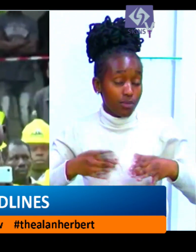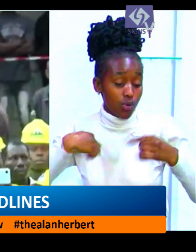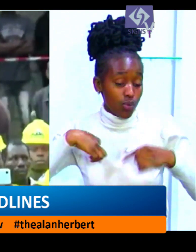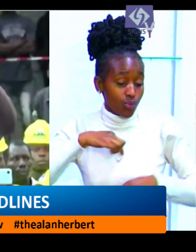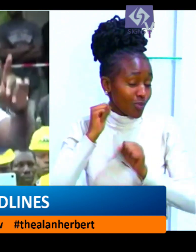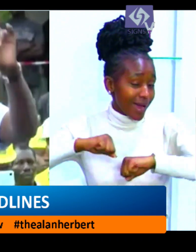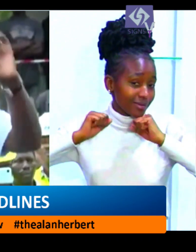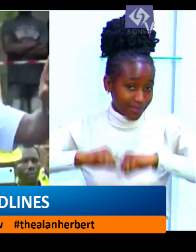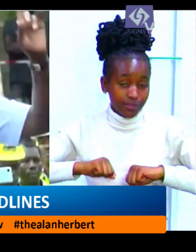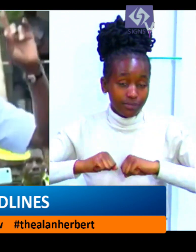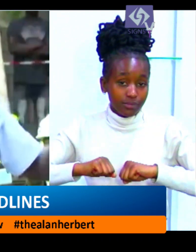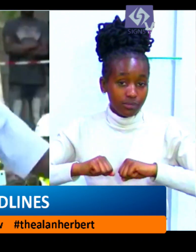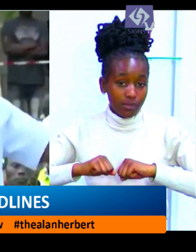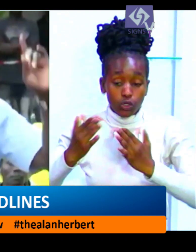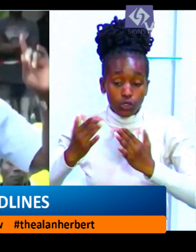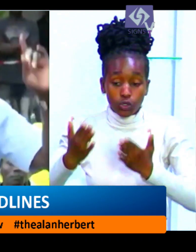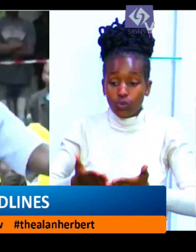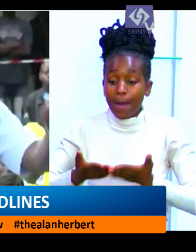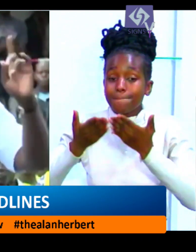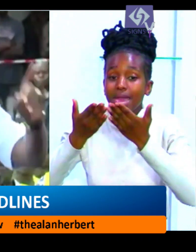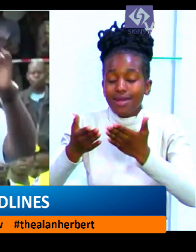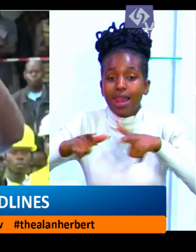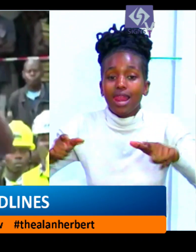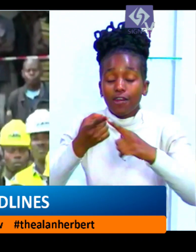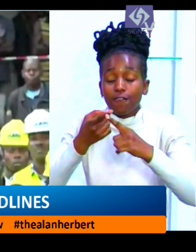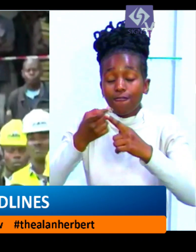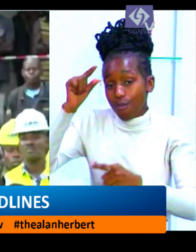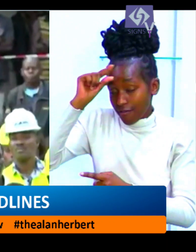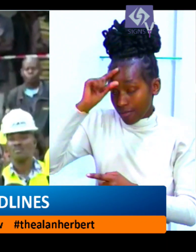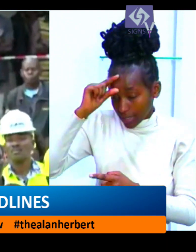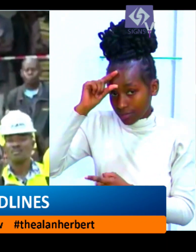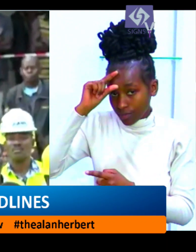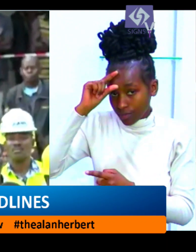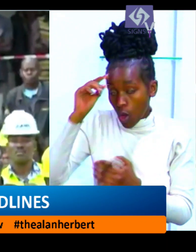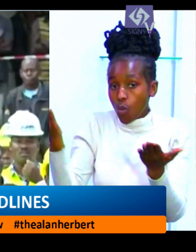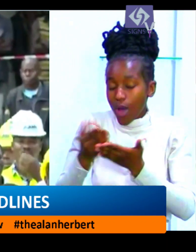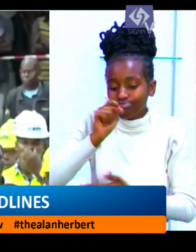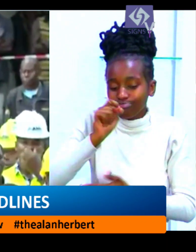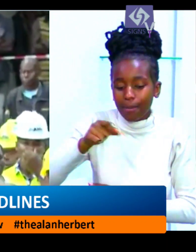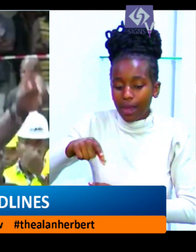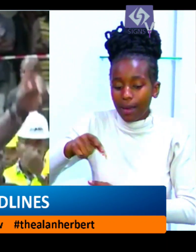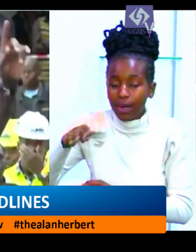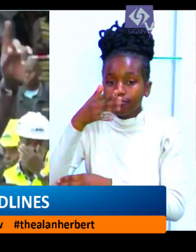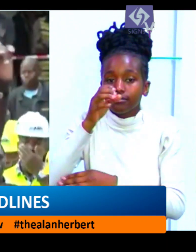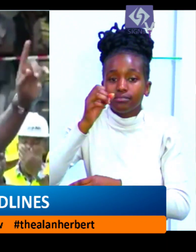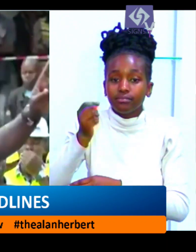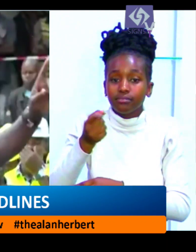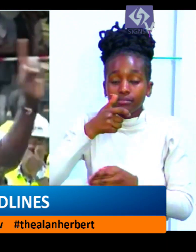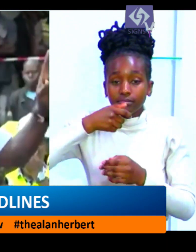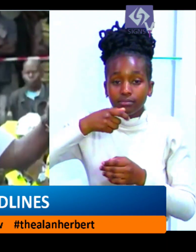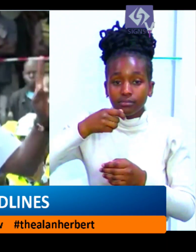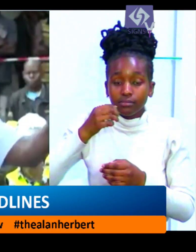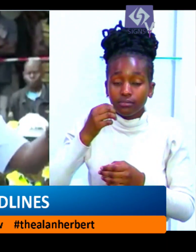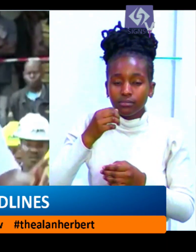Alafu jana amepea 51,000 promotion. Alafu jana pia. Simulisikia walimu